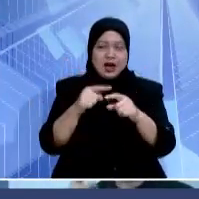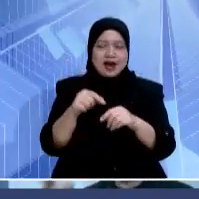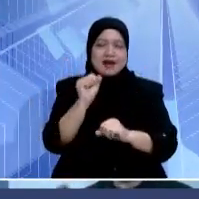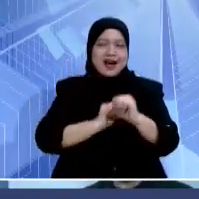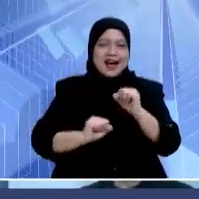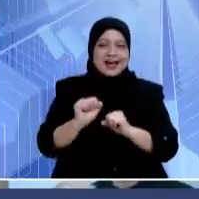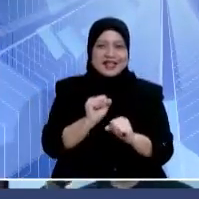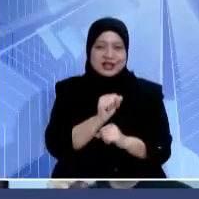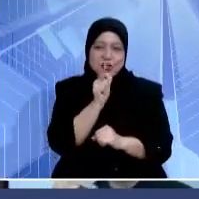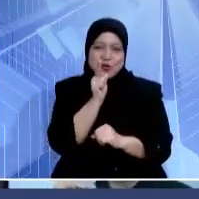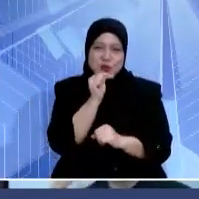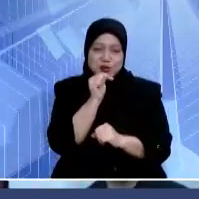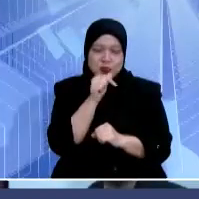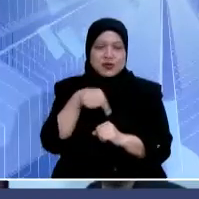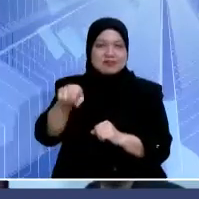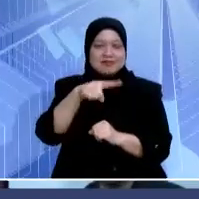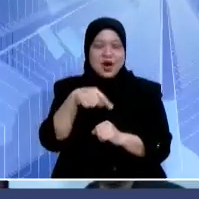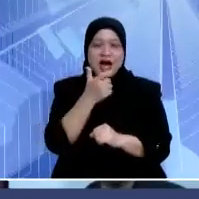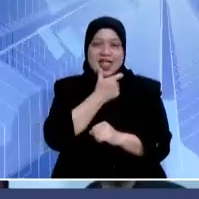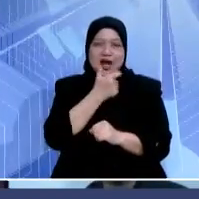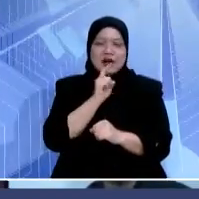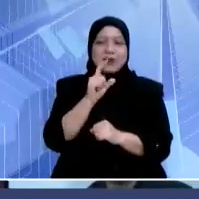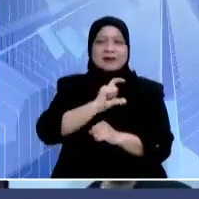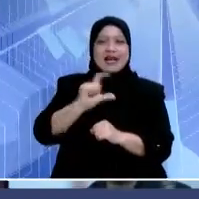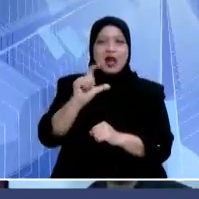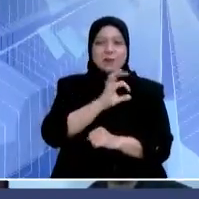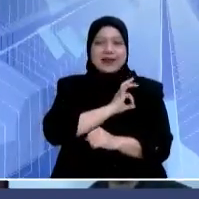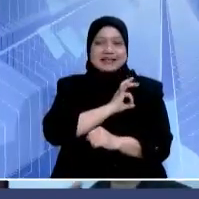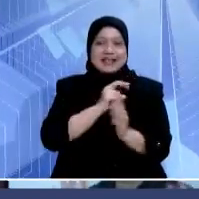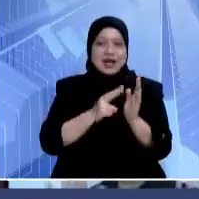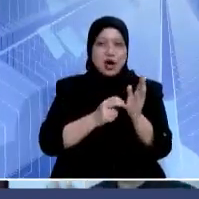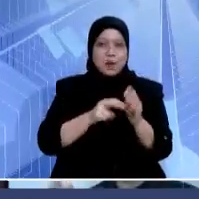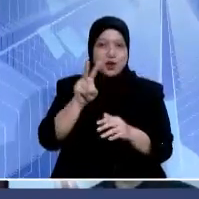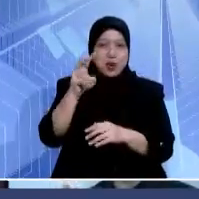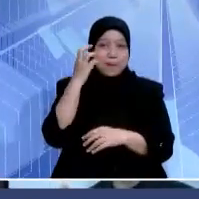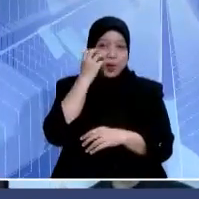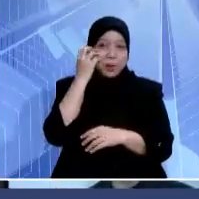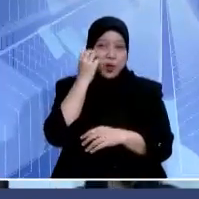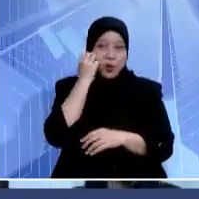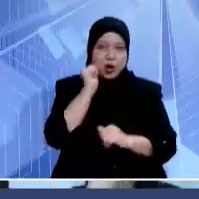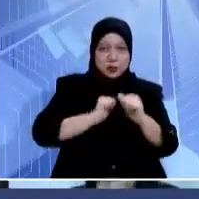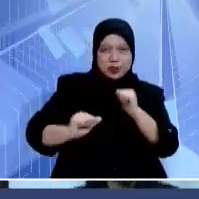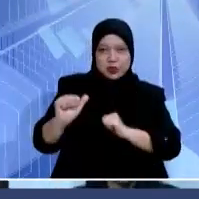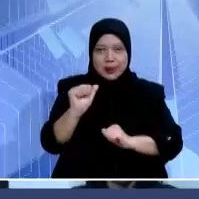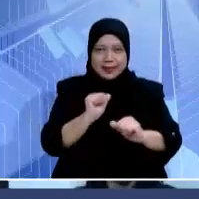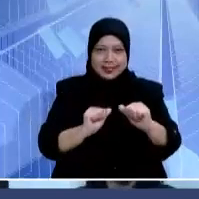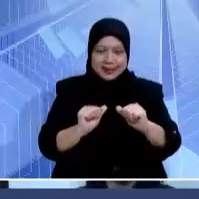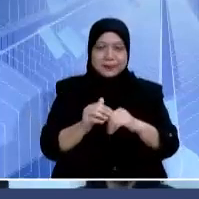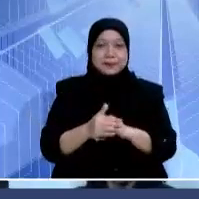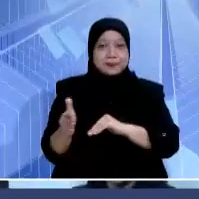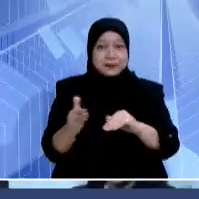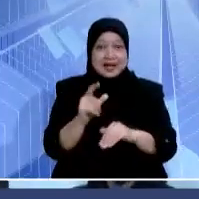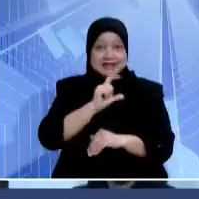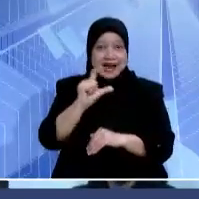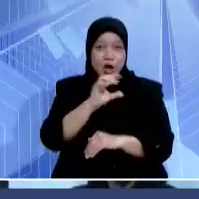lucu yang mengundang tawa saat capres nomor urut 2 Prabowo Subianto berjoget saat sesi debat. Di sisi lain,